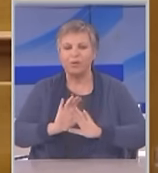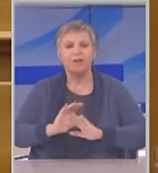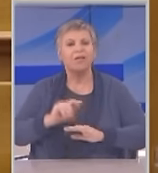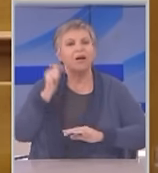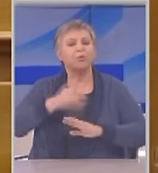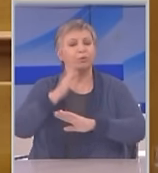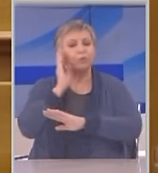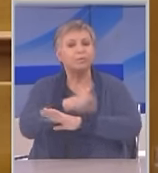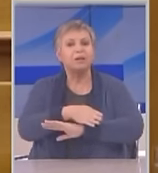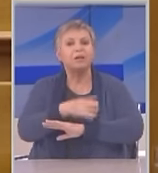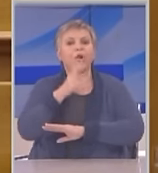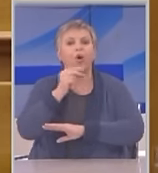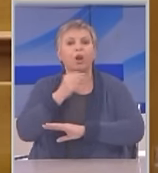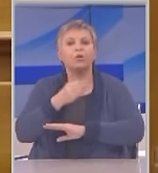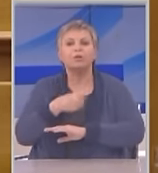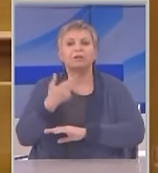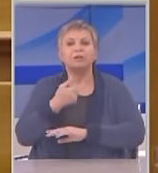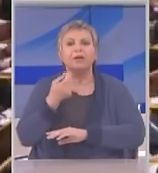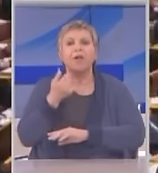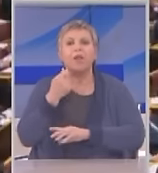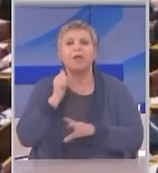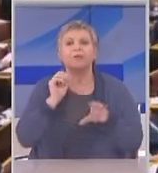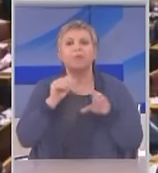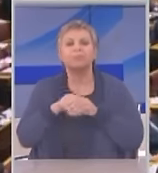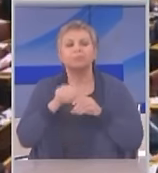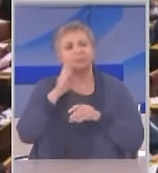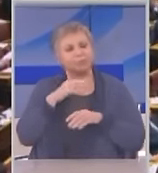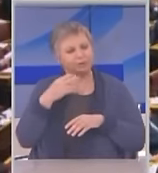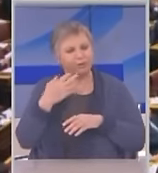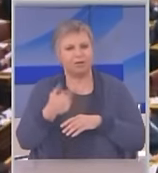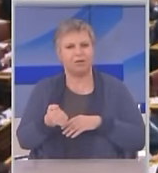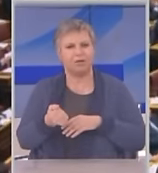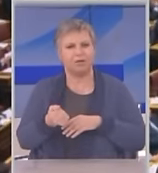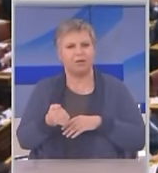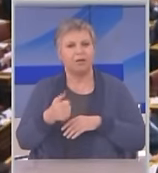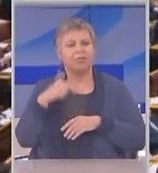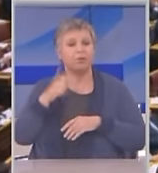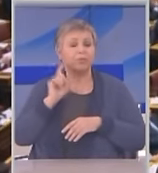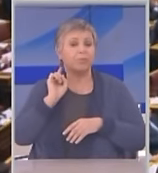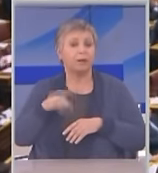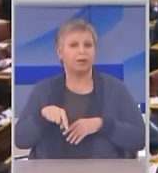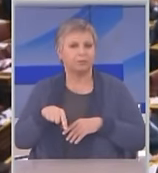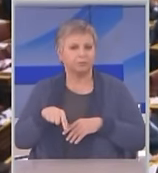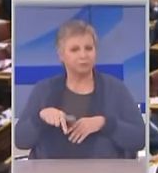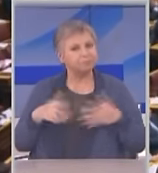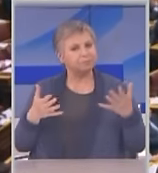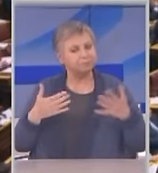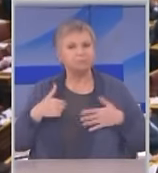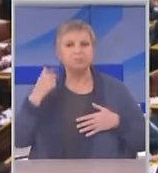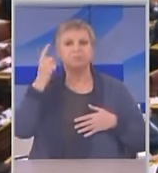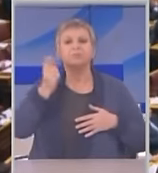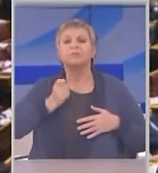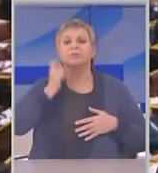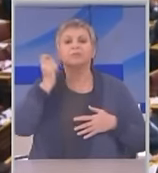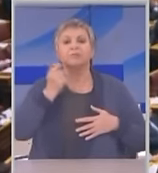Και ο τρίτος λόγος είναι γιατί ψάχνοντας όλο και κάτι βρίσκει κανείς. Μπορεί, για παράδειγμα, λέω